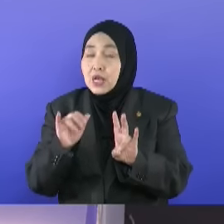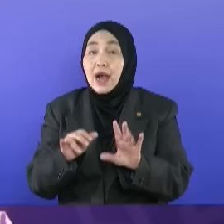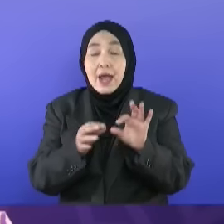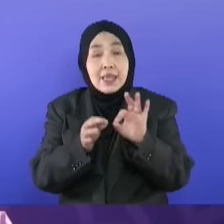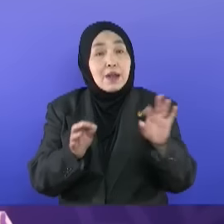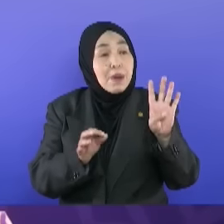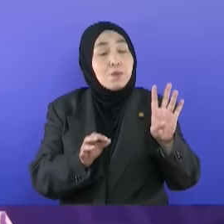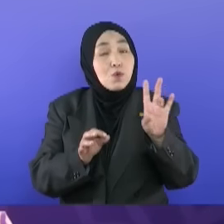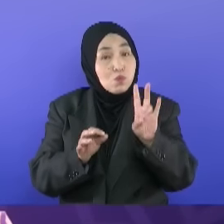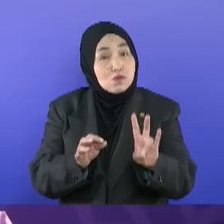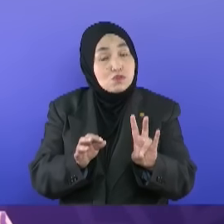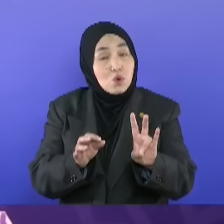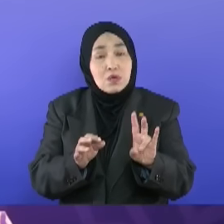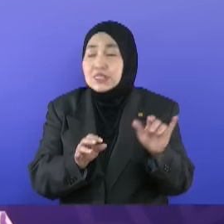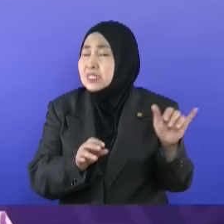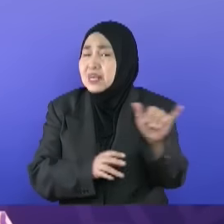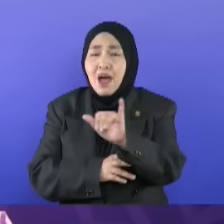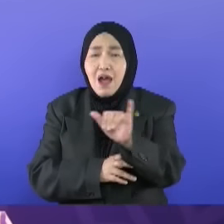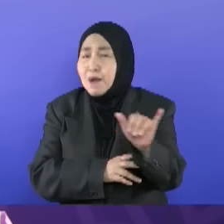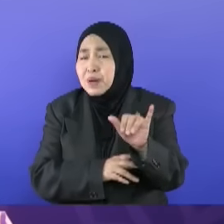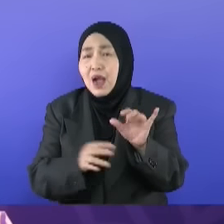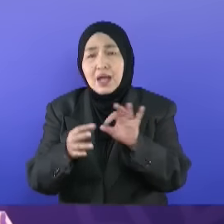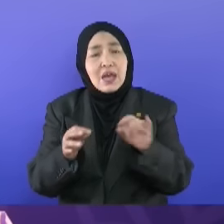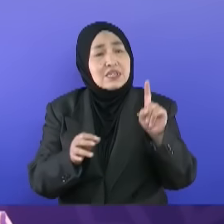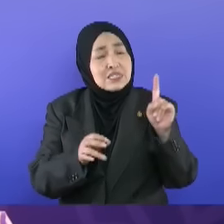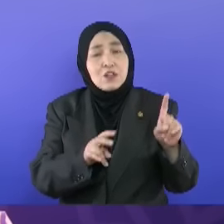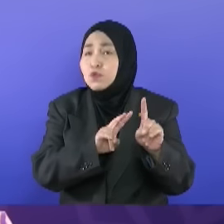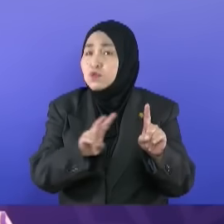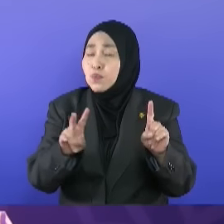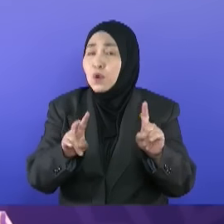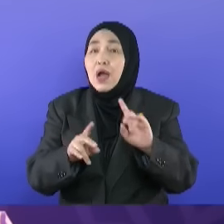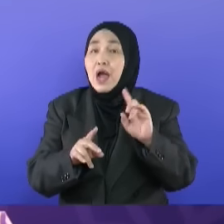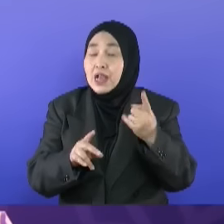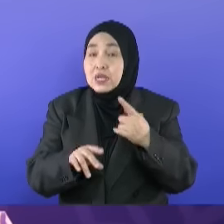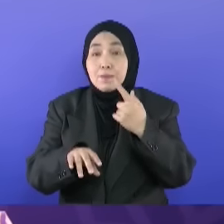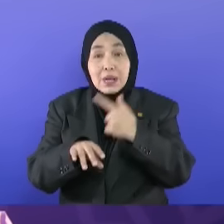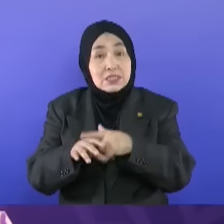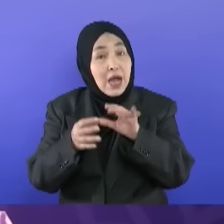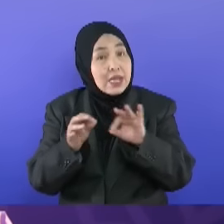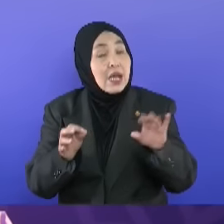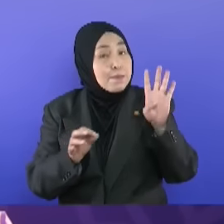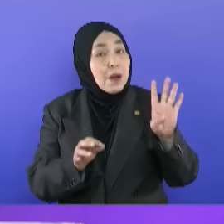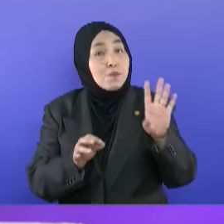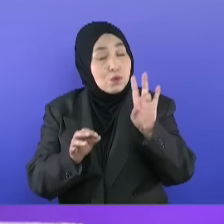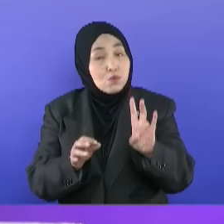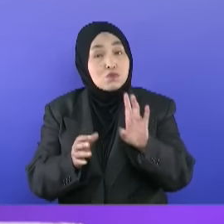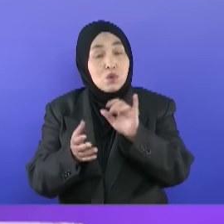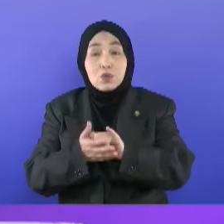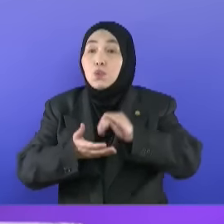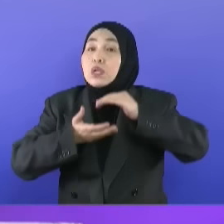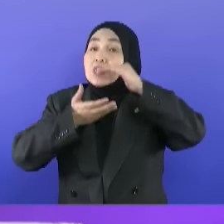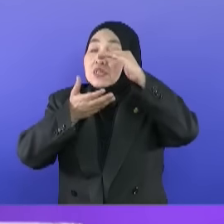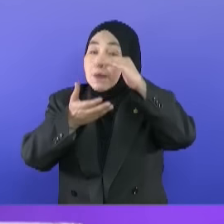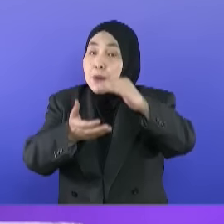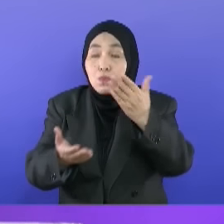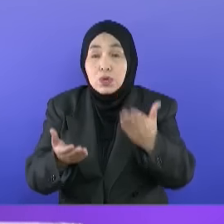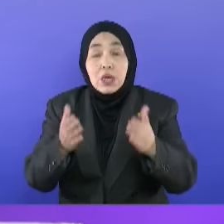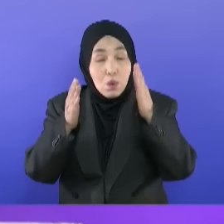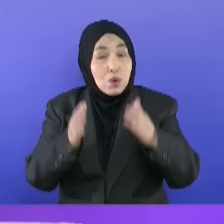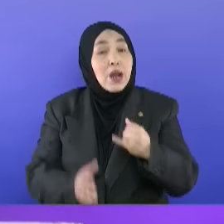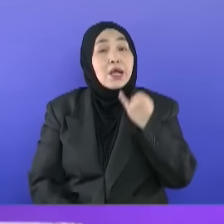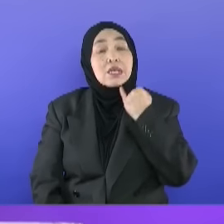47. Ayat 47 sama ayat 122 ya. Cuma ketika ayat 47 itu disampaikan mungkin orang-orang